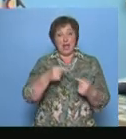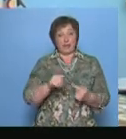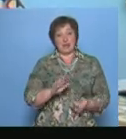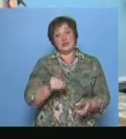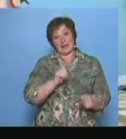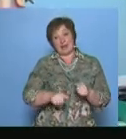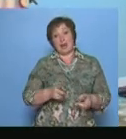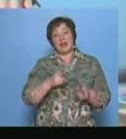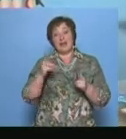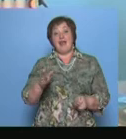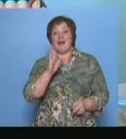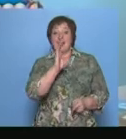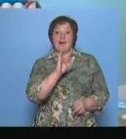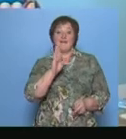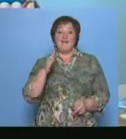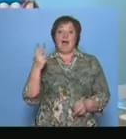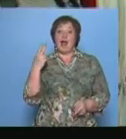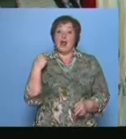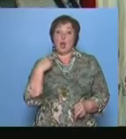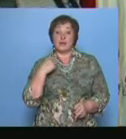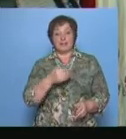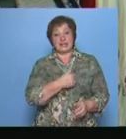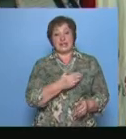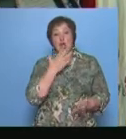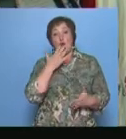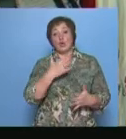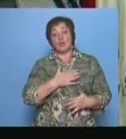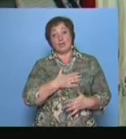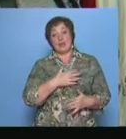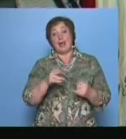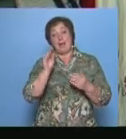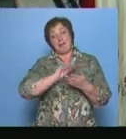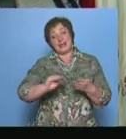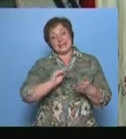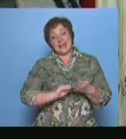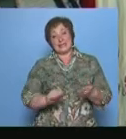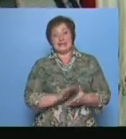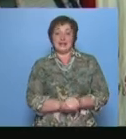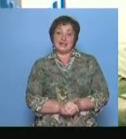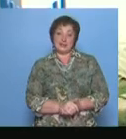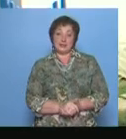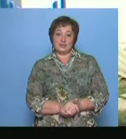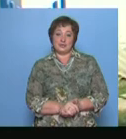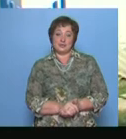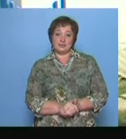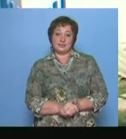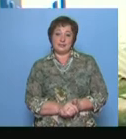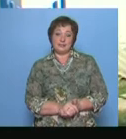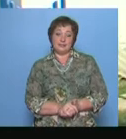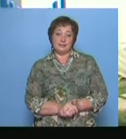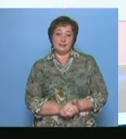поедет в Великобританию. Давно мечтает посетить родину любимых писателей. Софья Цыгвинцева, Руслан Нуриахметов, телеканал «Моя